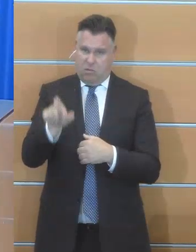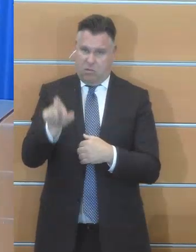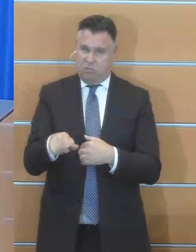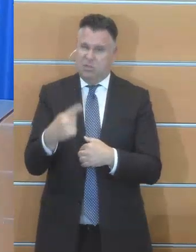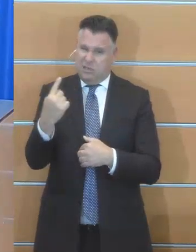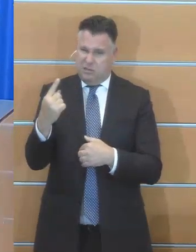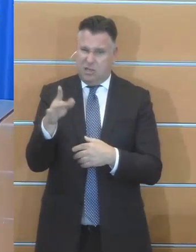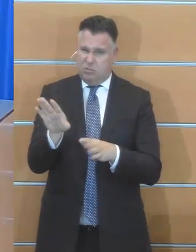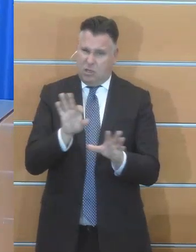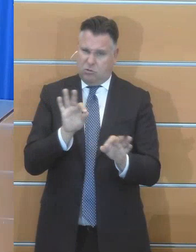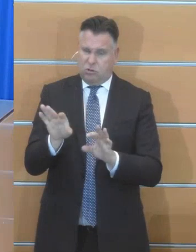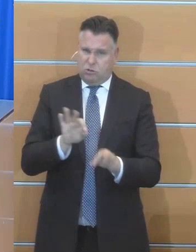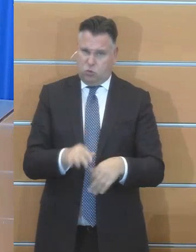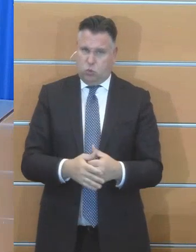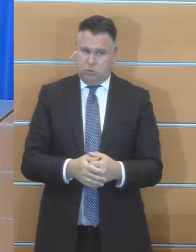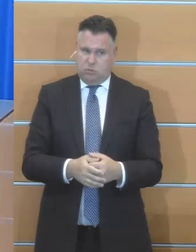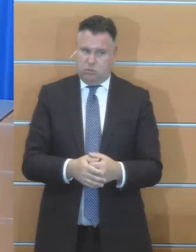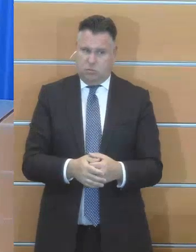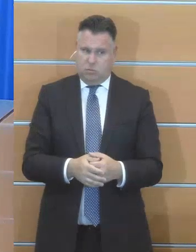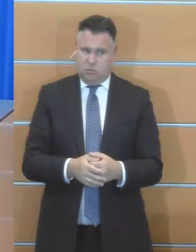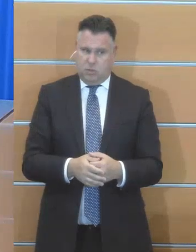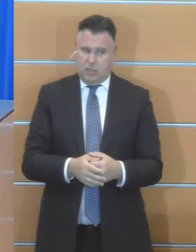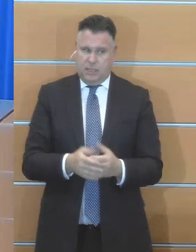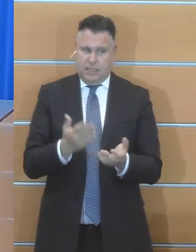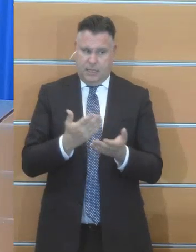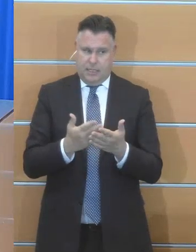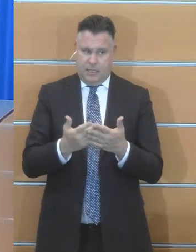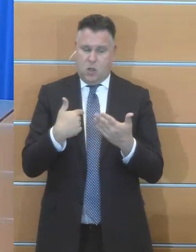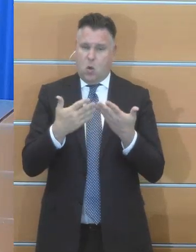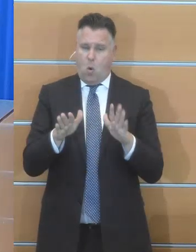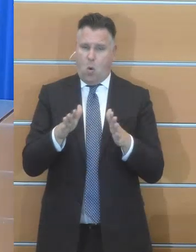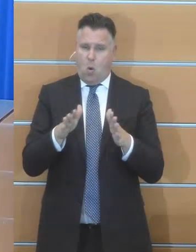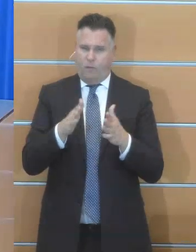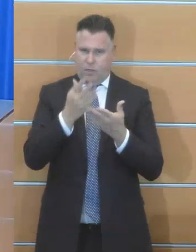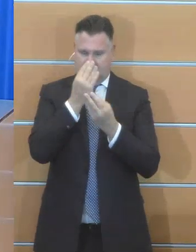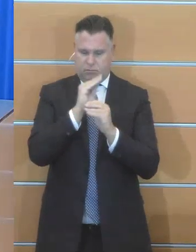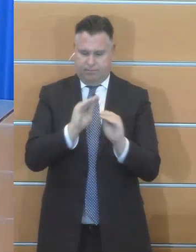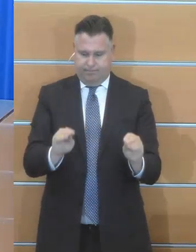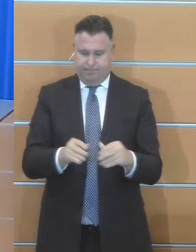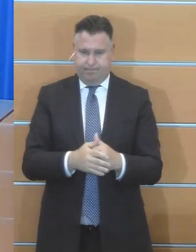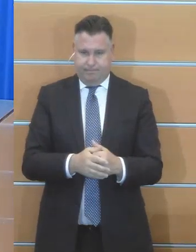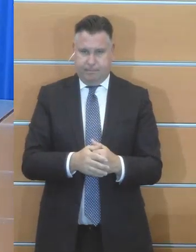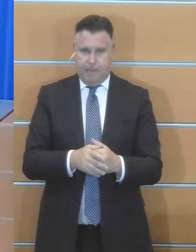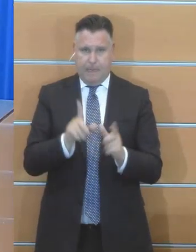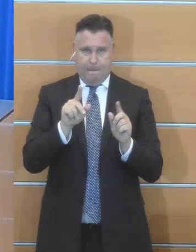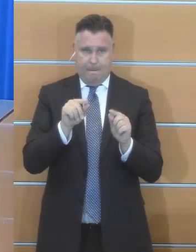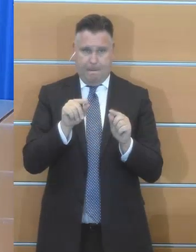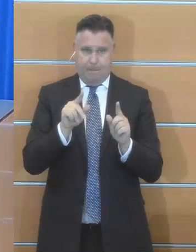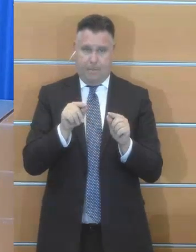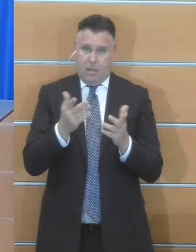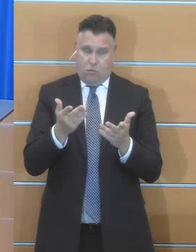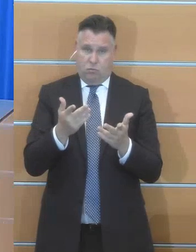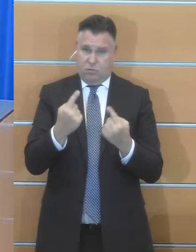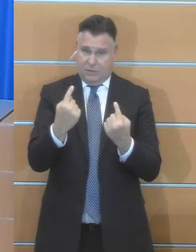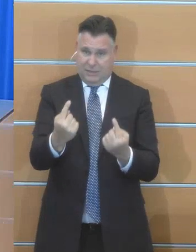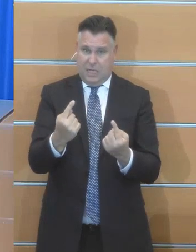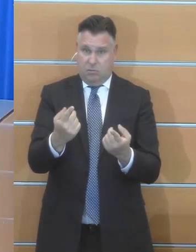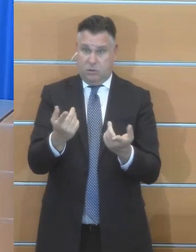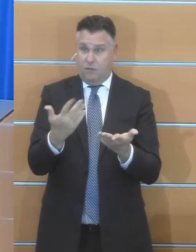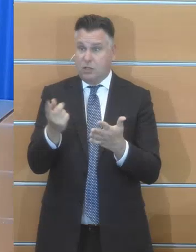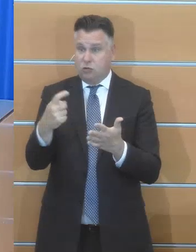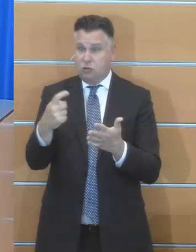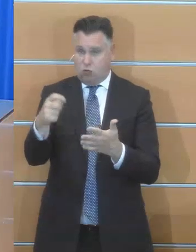ausgesucht und ich sage euch das in aller Deutlichkeit die Suppe die müsst ihr selbst